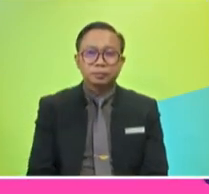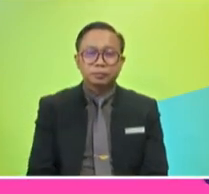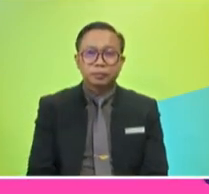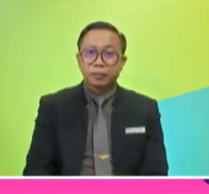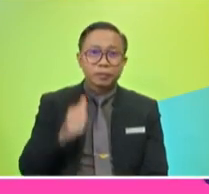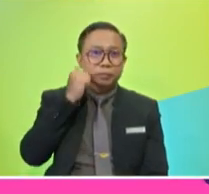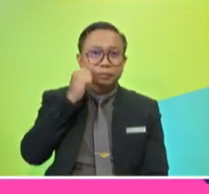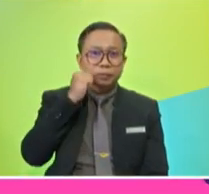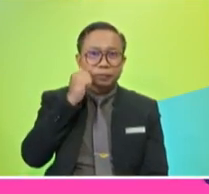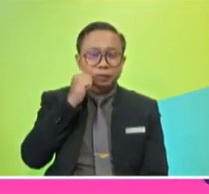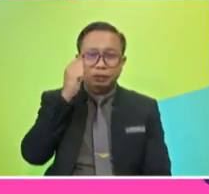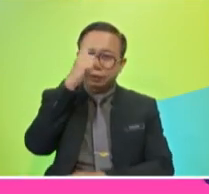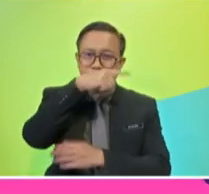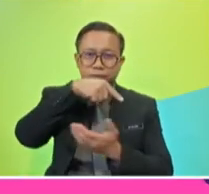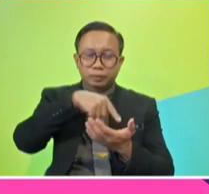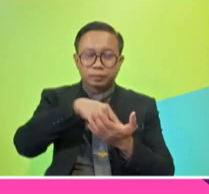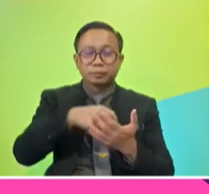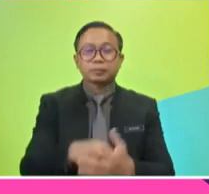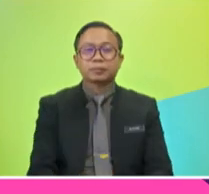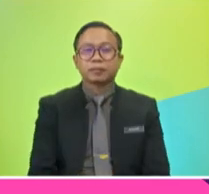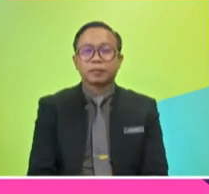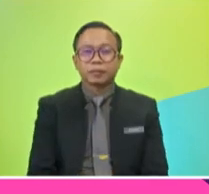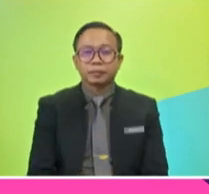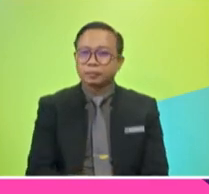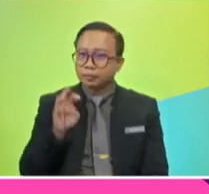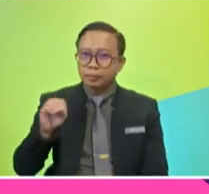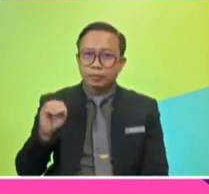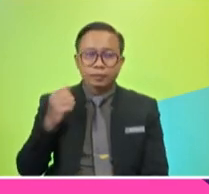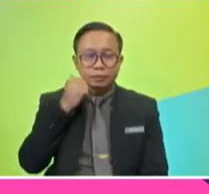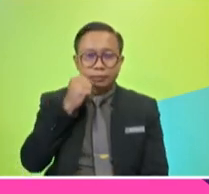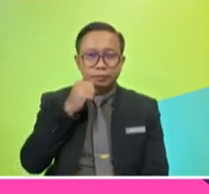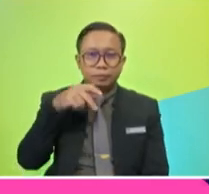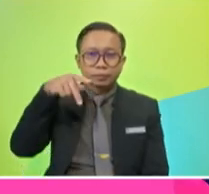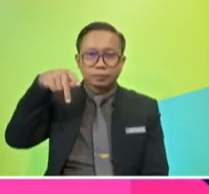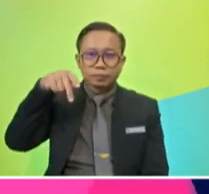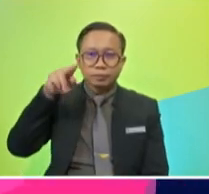satu-satunya bunga yang cantik comel namanya